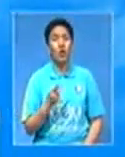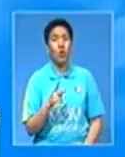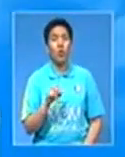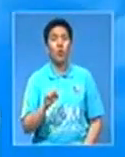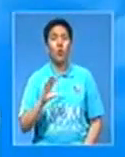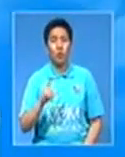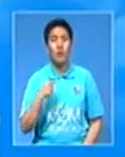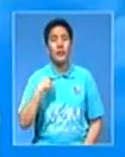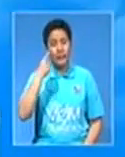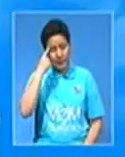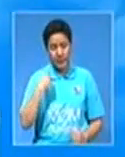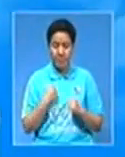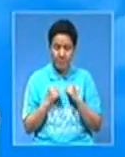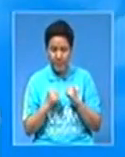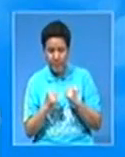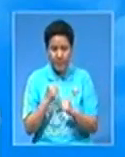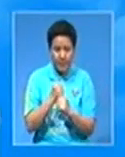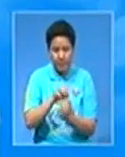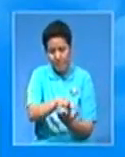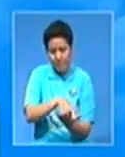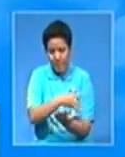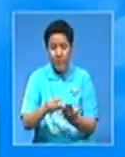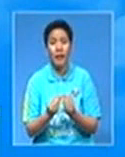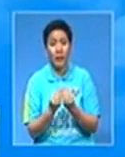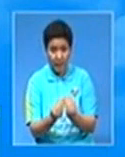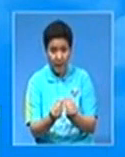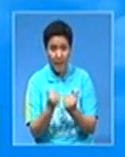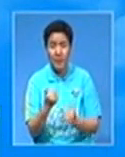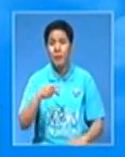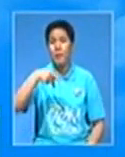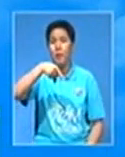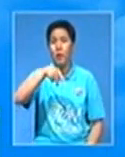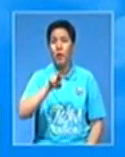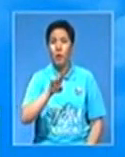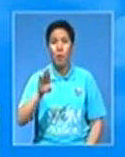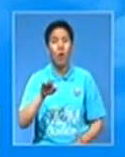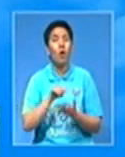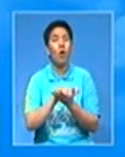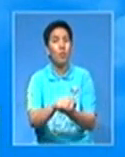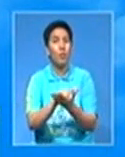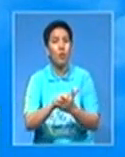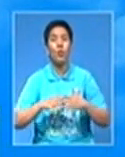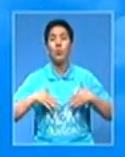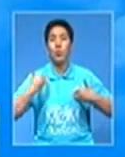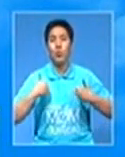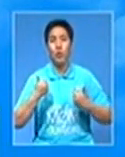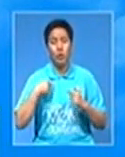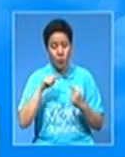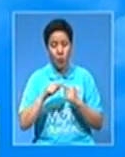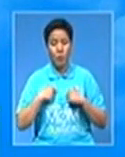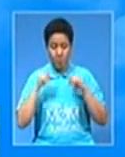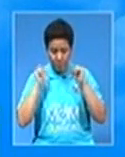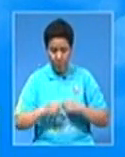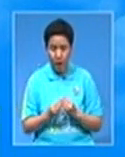าลนี้นะครับก็ได้พยายามวางรากฐานเอาไว้ให้แล้วนะครับเช่นพ.ร.บ.การอำนวยความสะดวกในการพิจารณาอนุญ